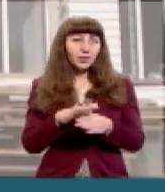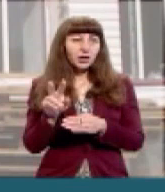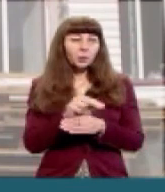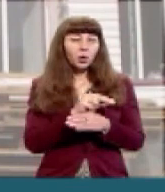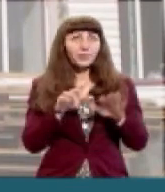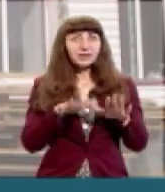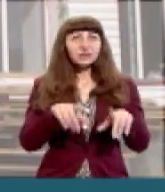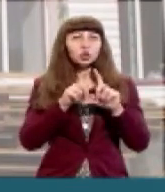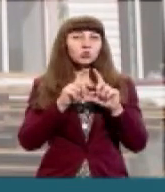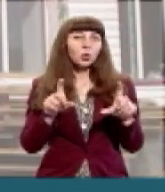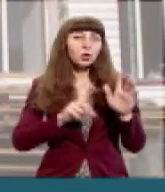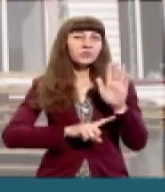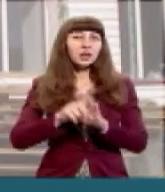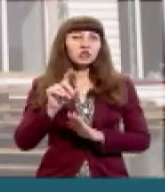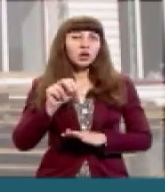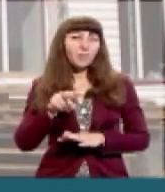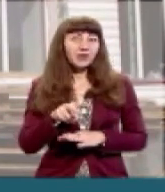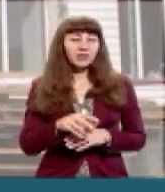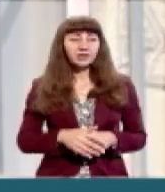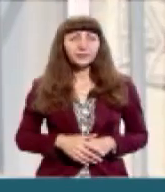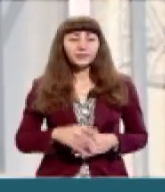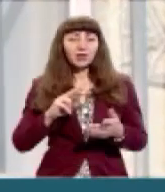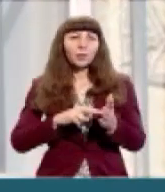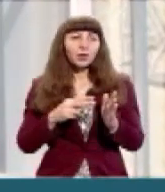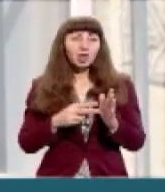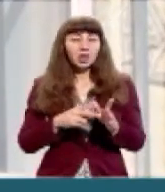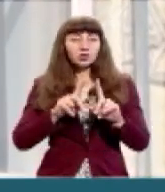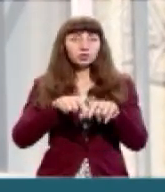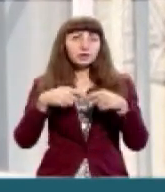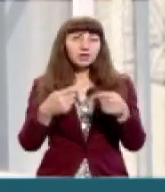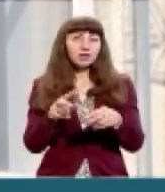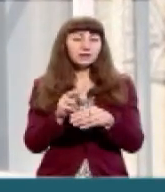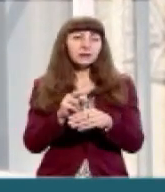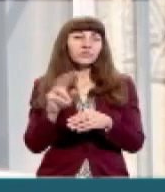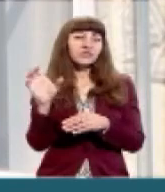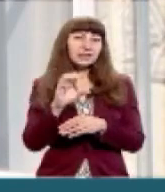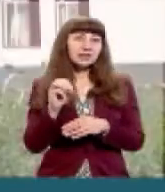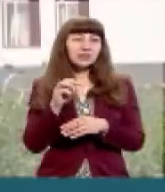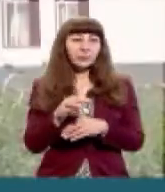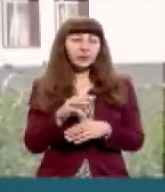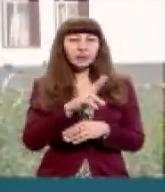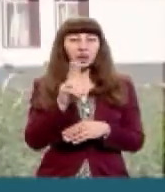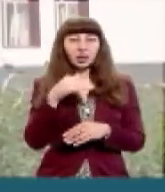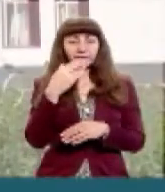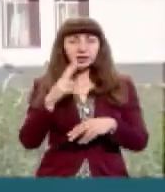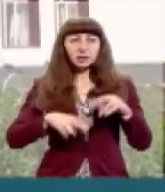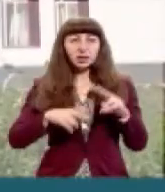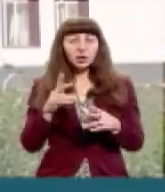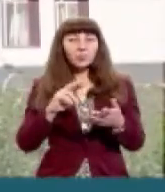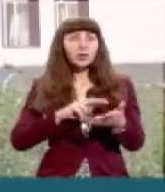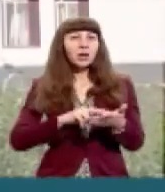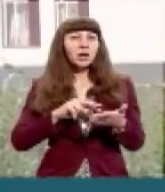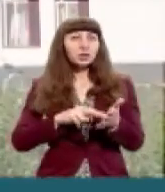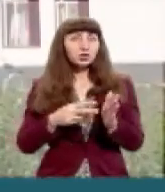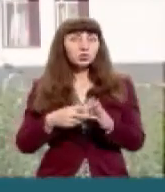ремонт местной школы. Его начали в апреле месяце. По плану ввести школу в эксплуатацию должны в сентябре. Однако, как говорят подрядчики, ремонт